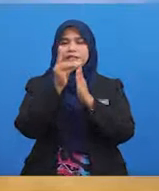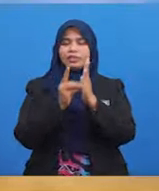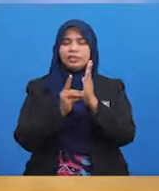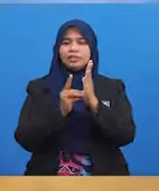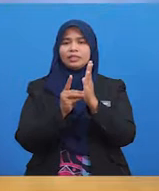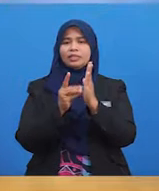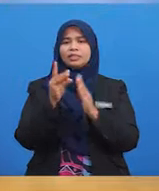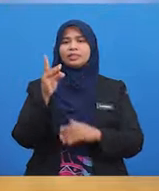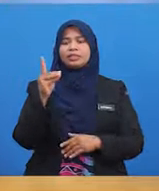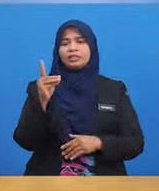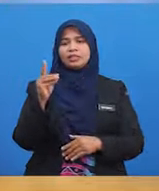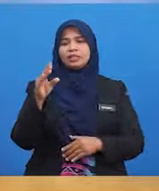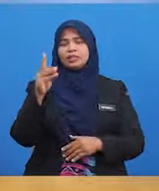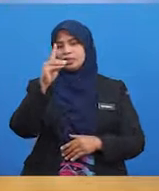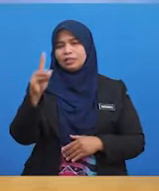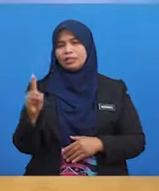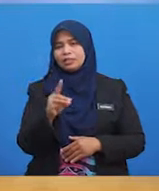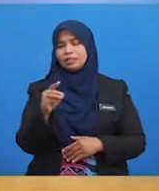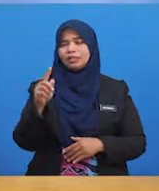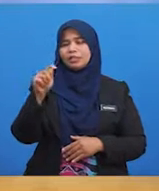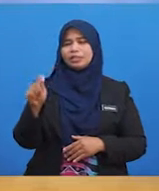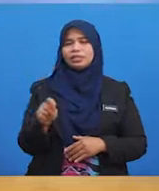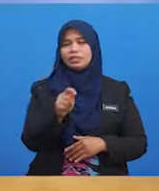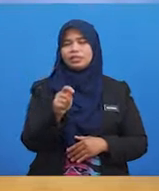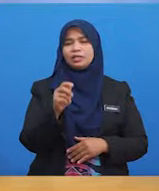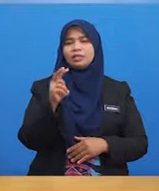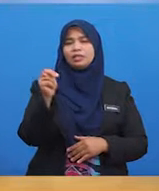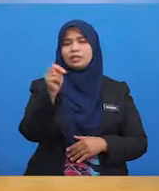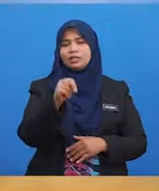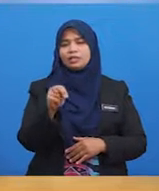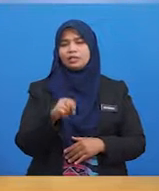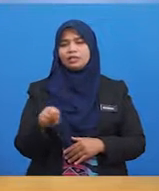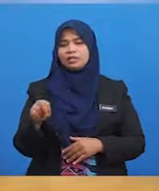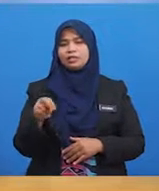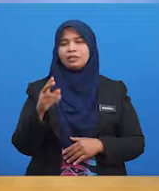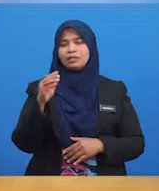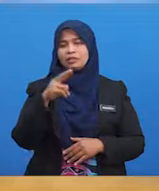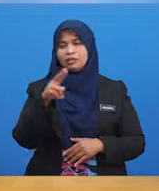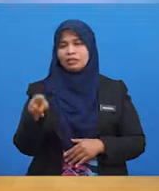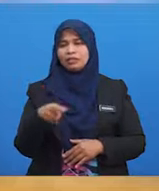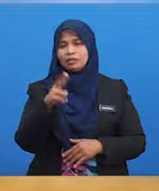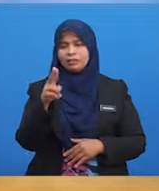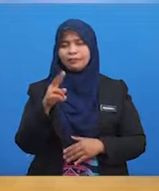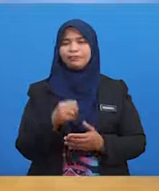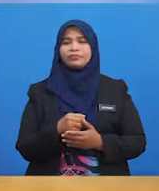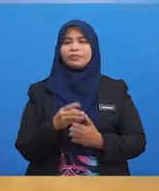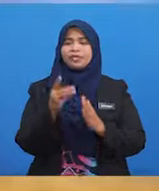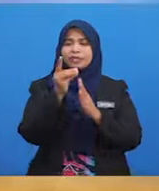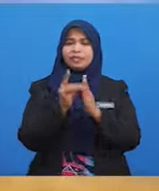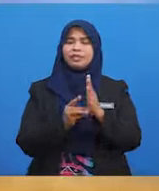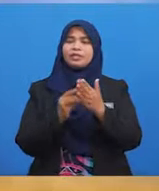dal, ta, nga, ha di tengah.